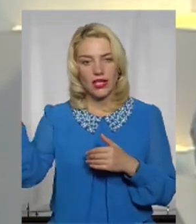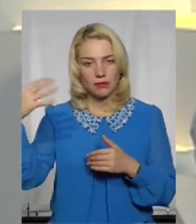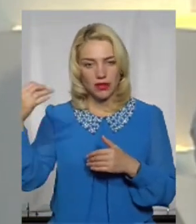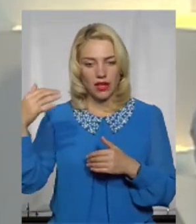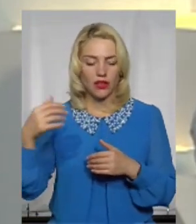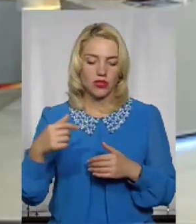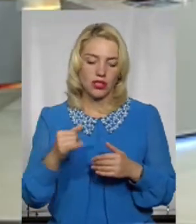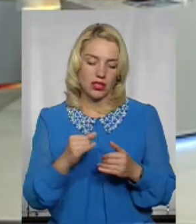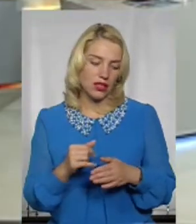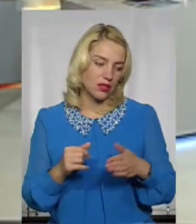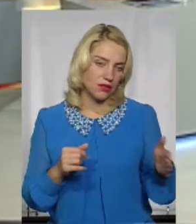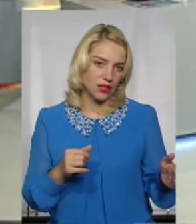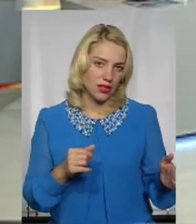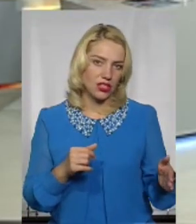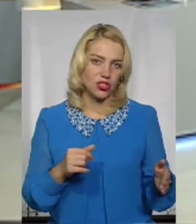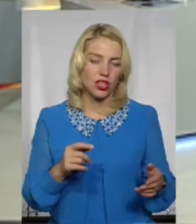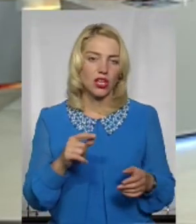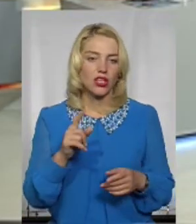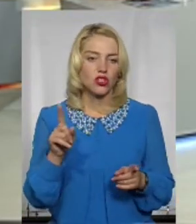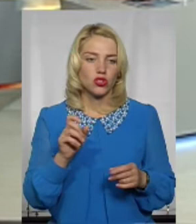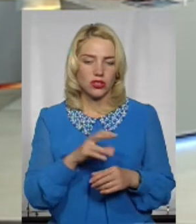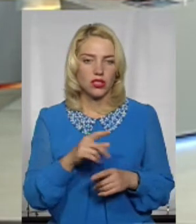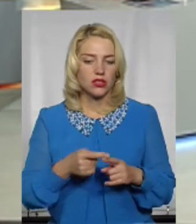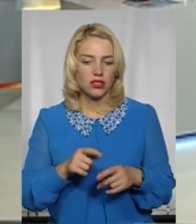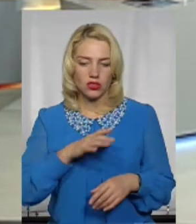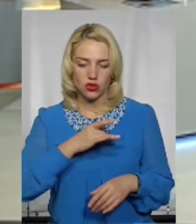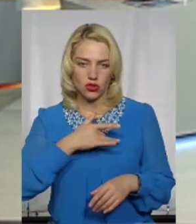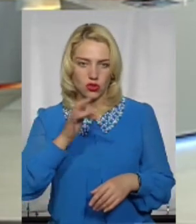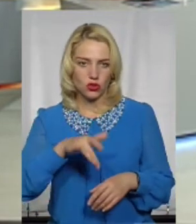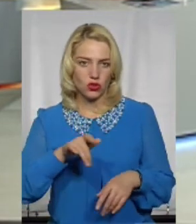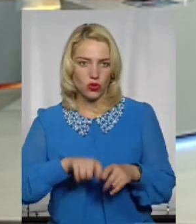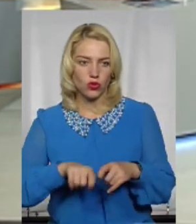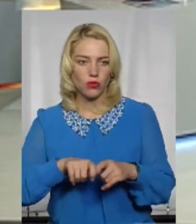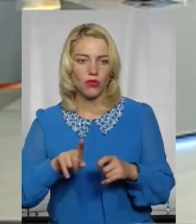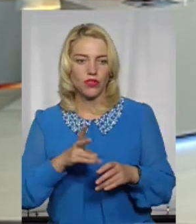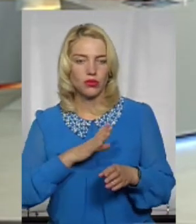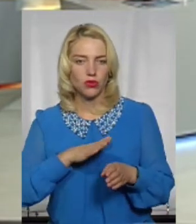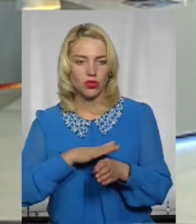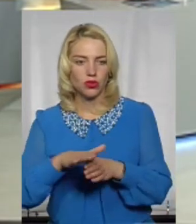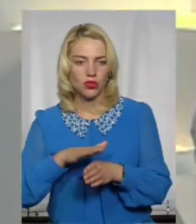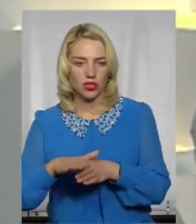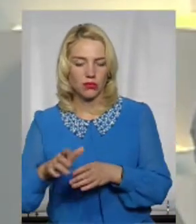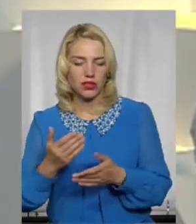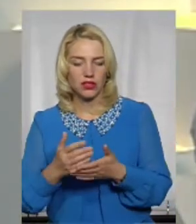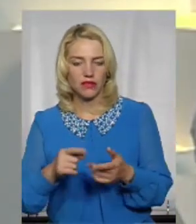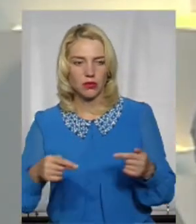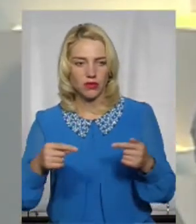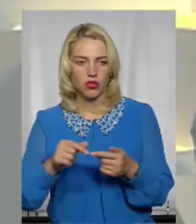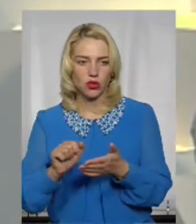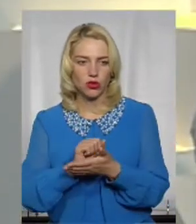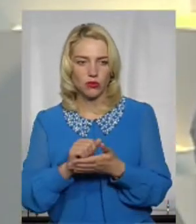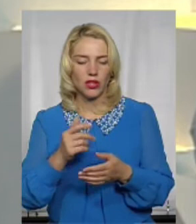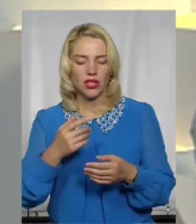500 метрів нижче скиду. Це те, що контролюється жорстко. Бо мають бути дотримані, є відповідний документ, дозвіл